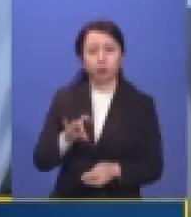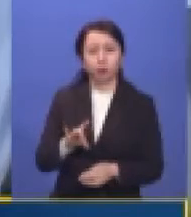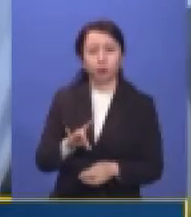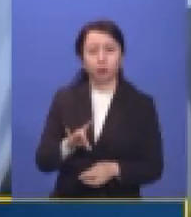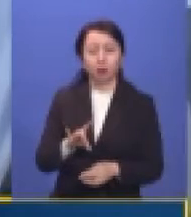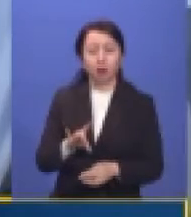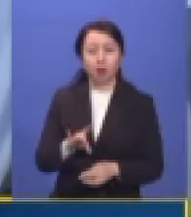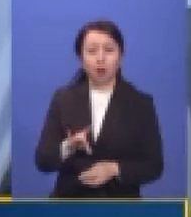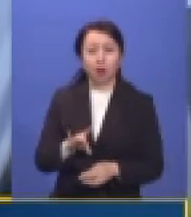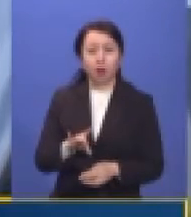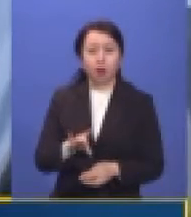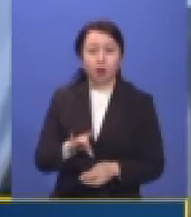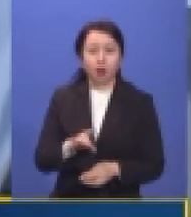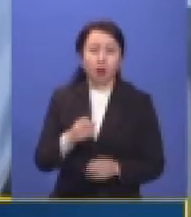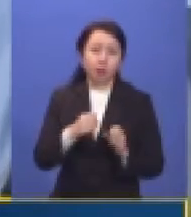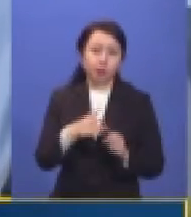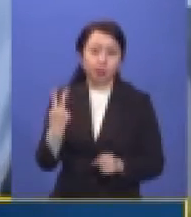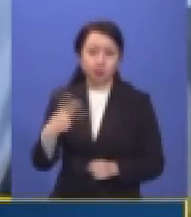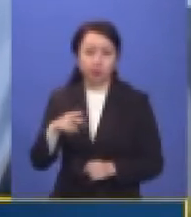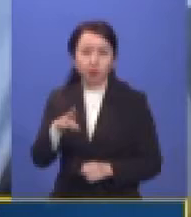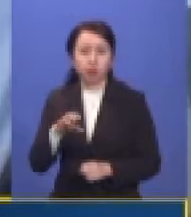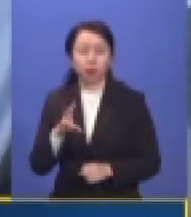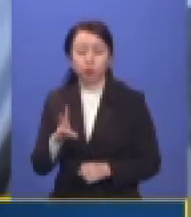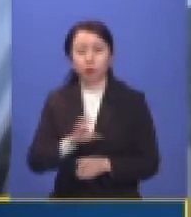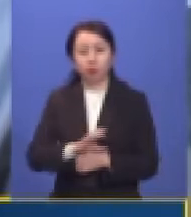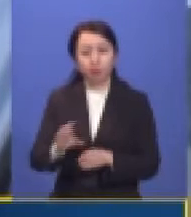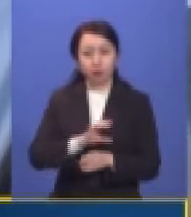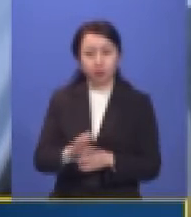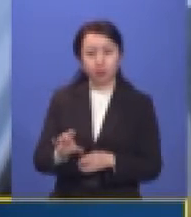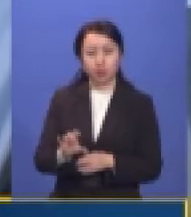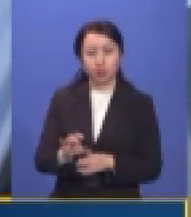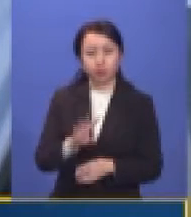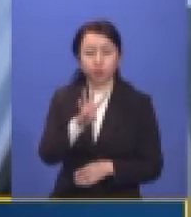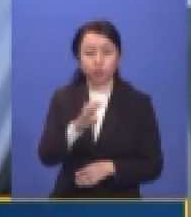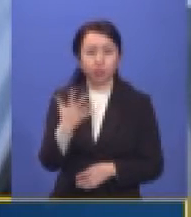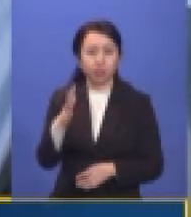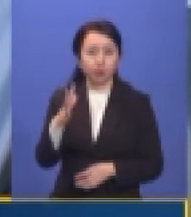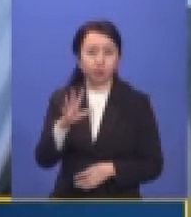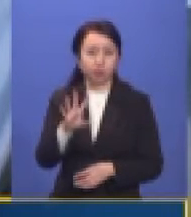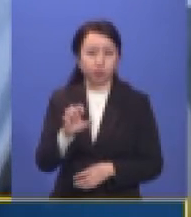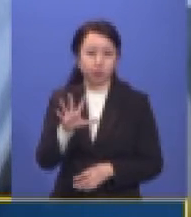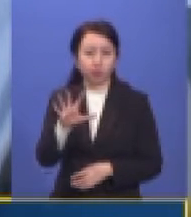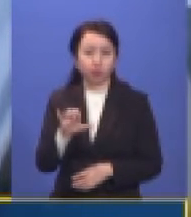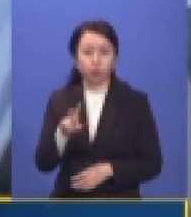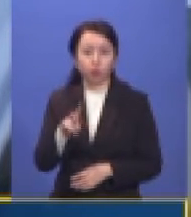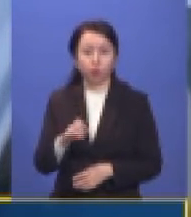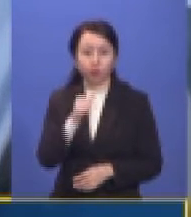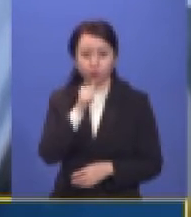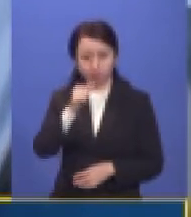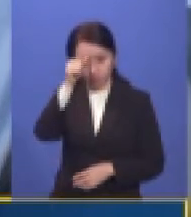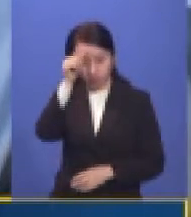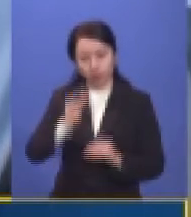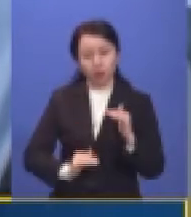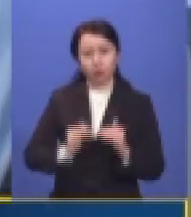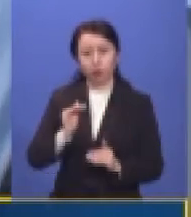нагрузка 1,5-15-25 тонн. Производительная мощность 400-500 люков в месяц.